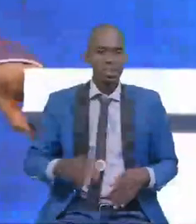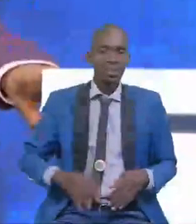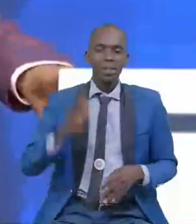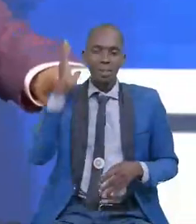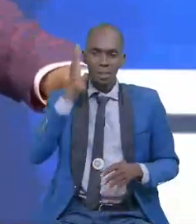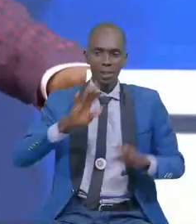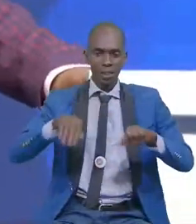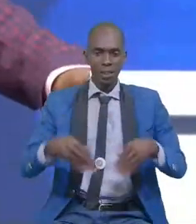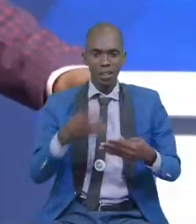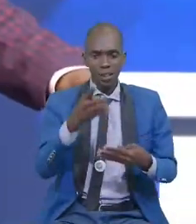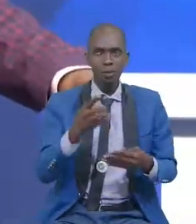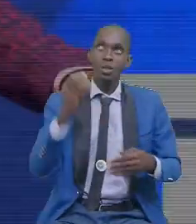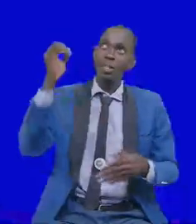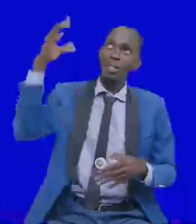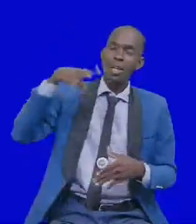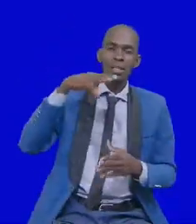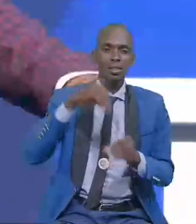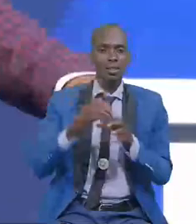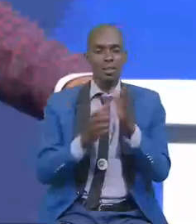Et Christ te donnera la lumière.